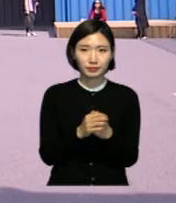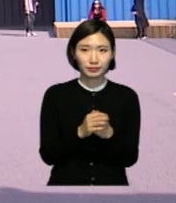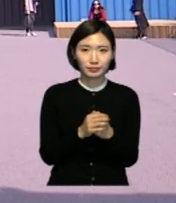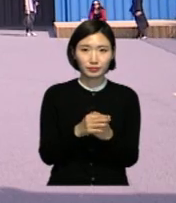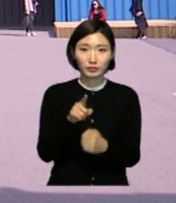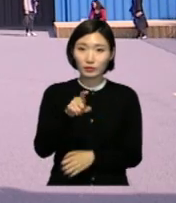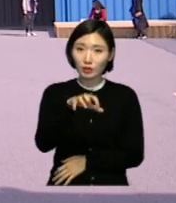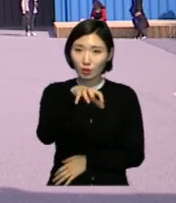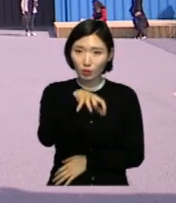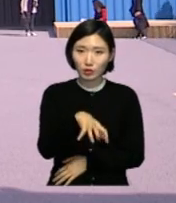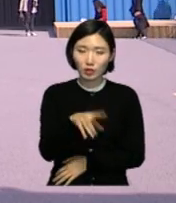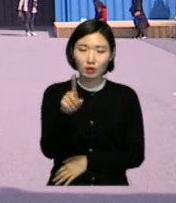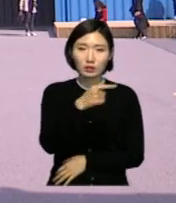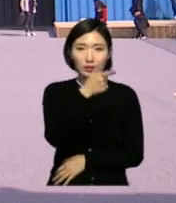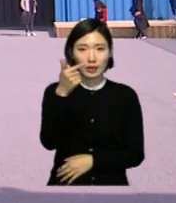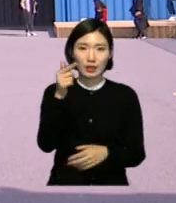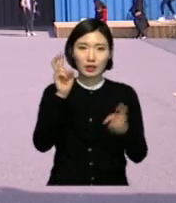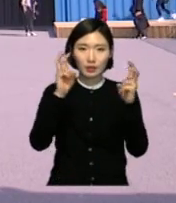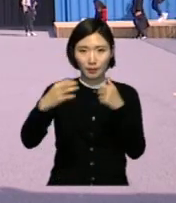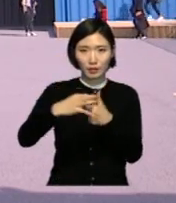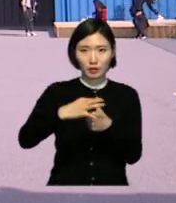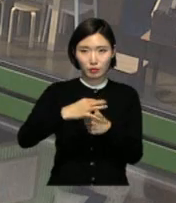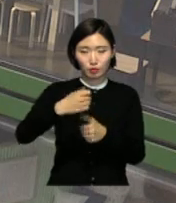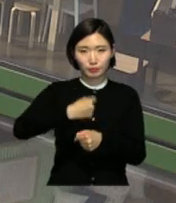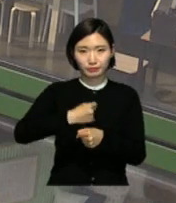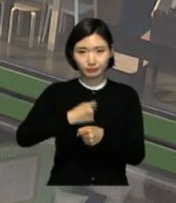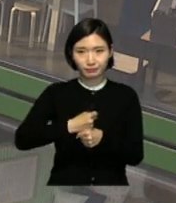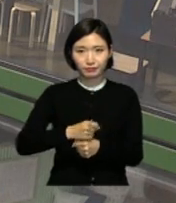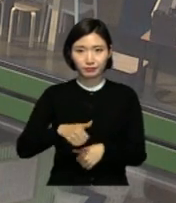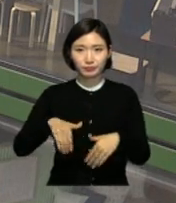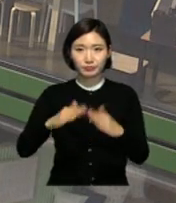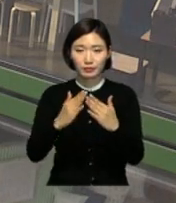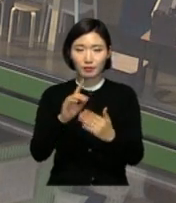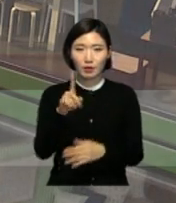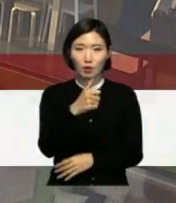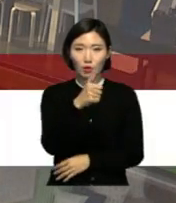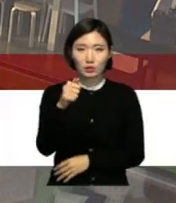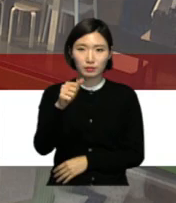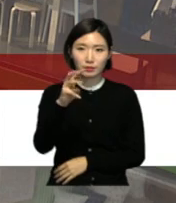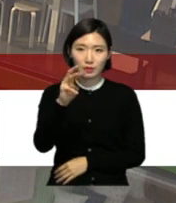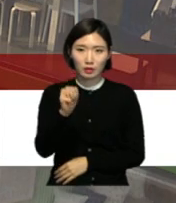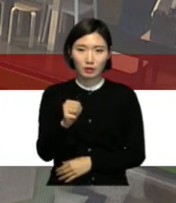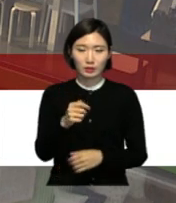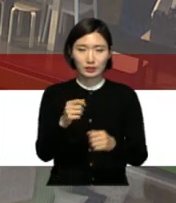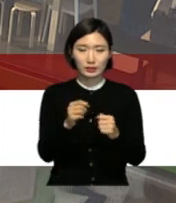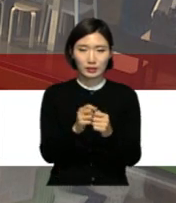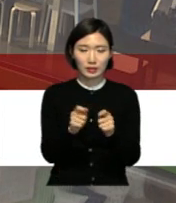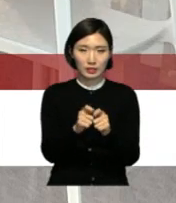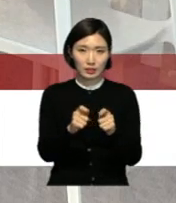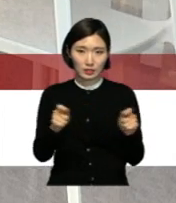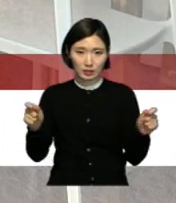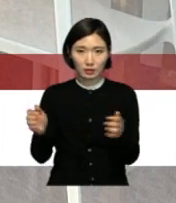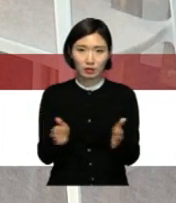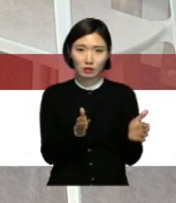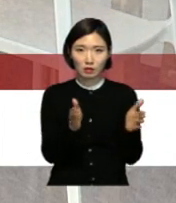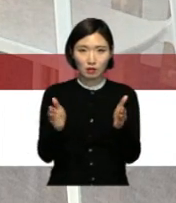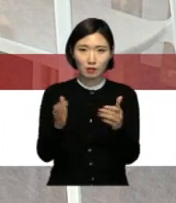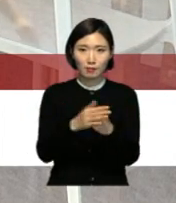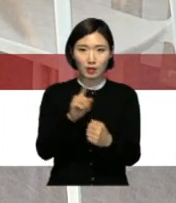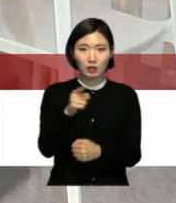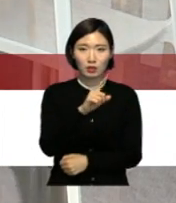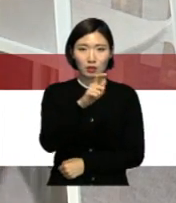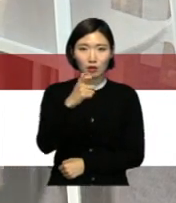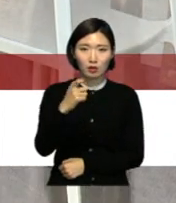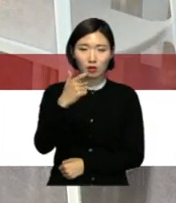언더스탠드 에비뉴는 한 대기업의 기부로 만들어졌습니다. 150m가량 기다랗게 이어진 거리엔